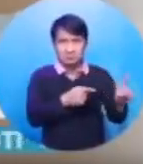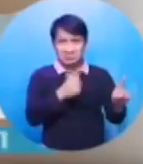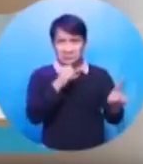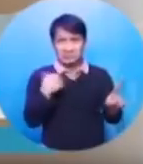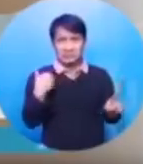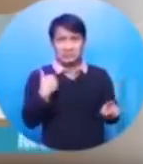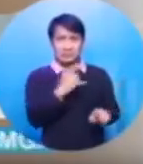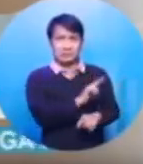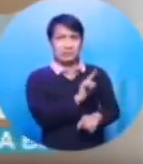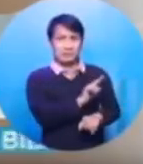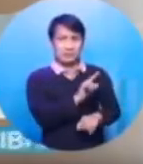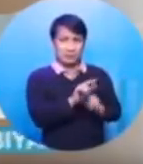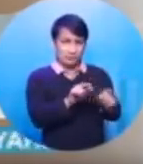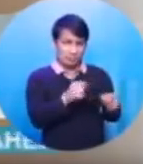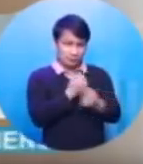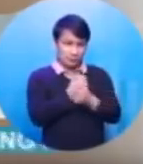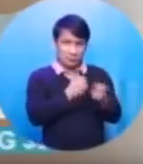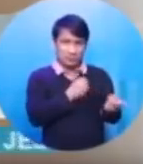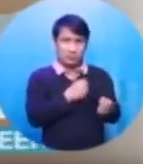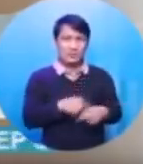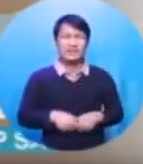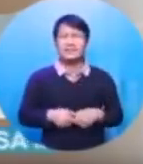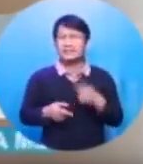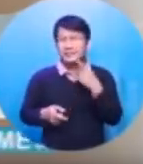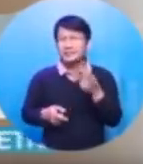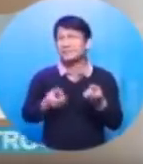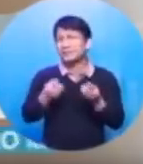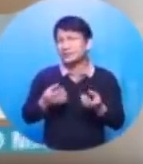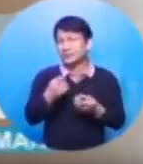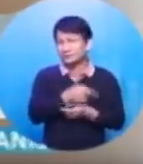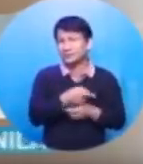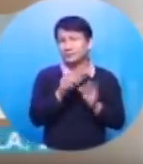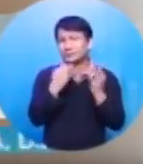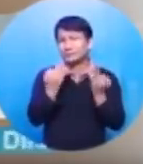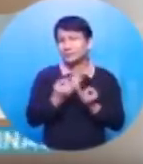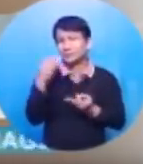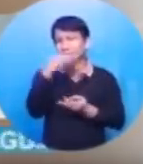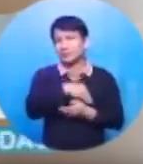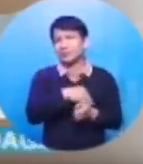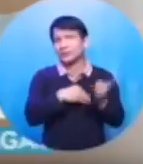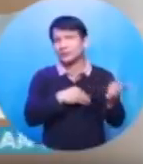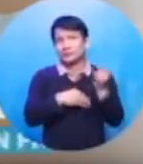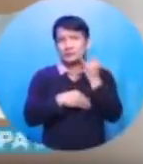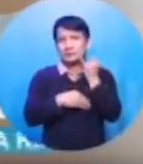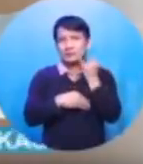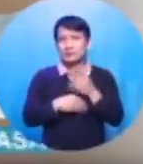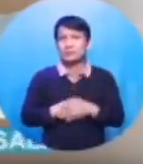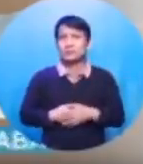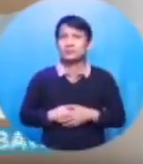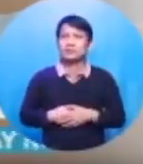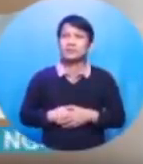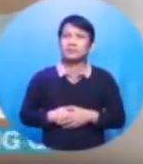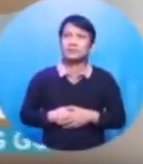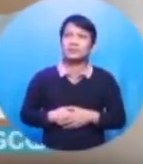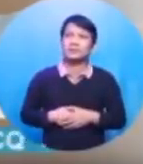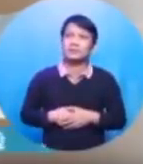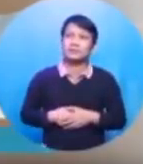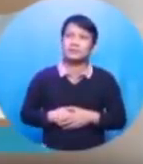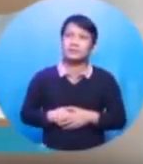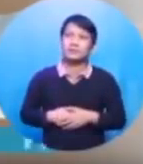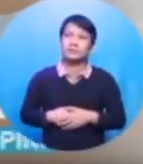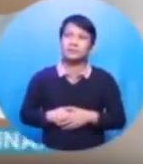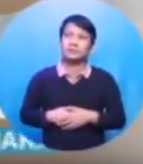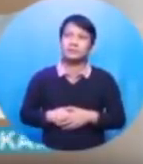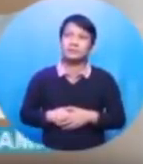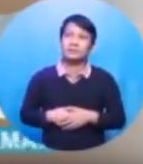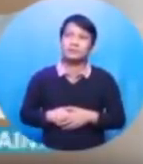love? Marami po yan siya kamag-anak, sir. Sinungaling okay, lang po sige talaga yan siya, okay sir. Sige. Hindi po, sir. Wala talaga, sir. Dito sa Laguna po